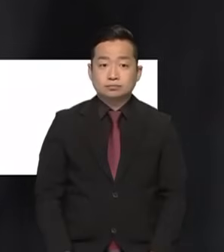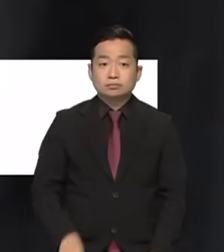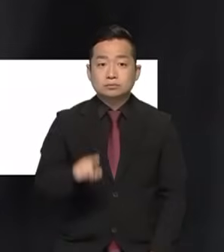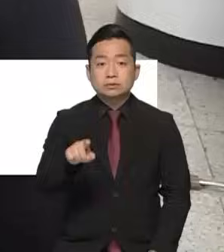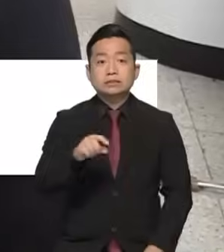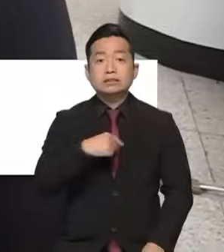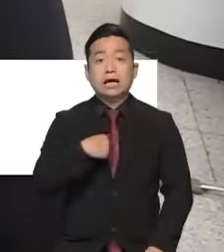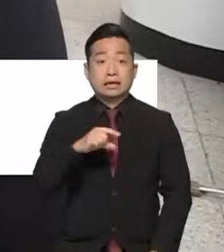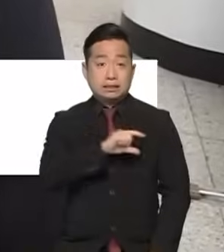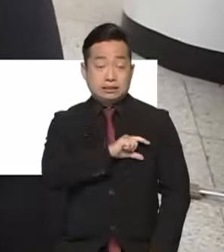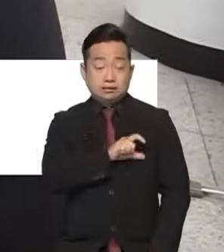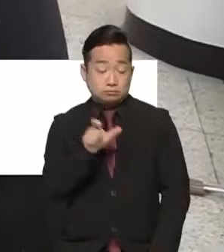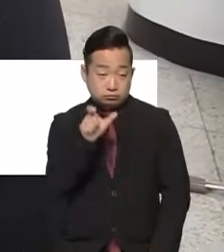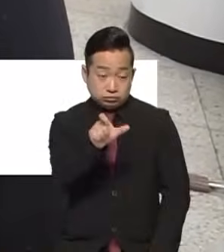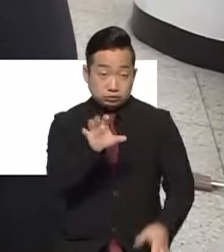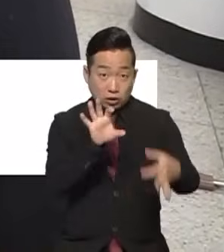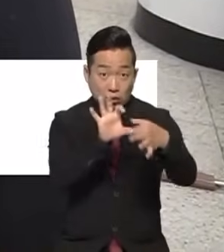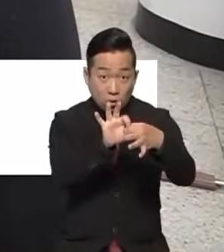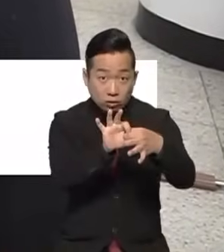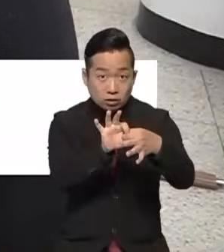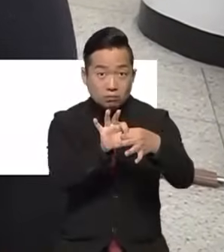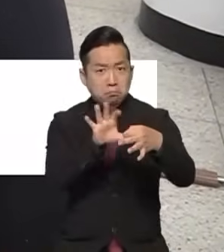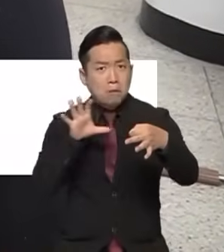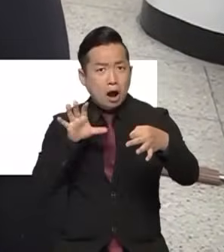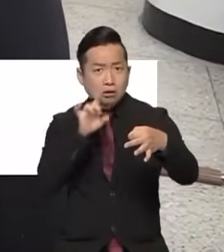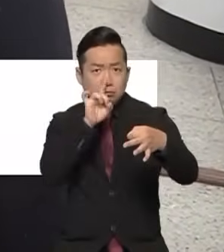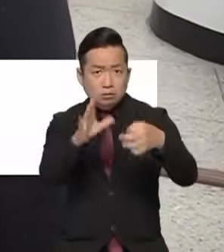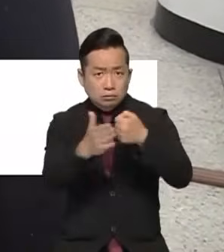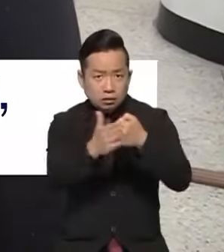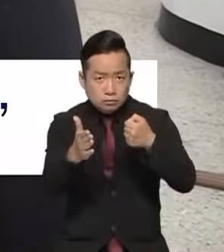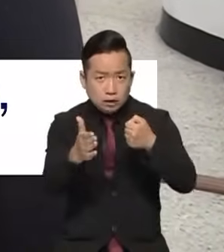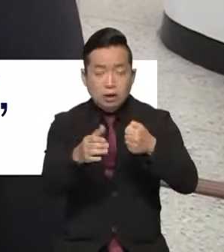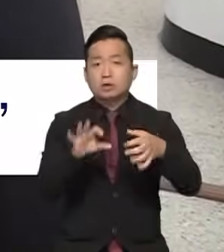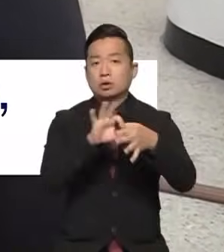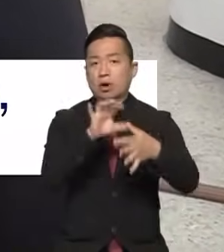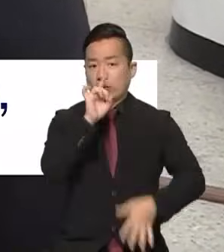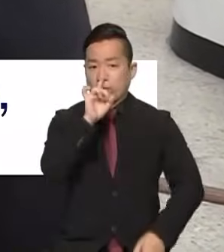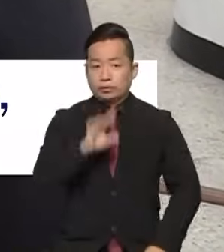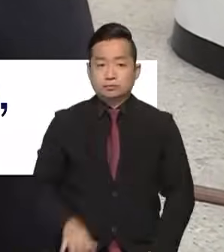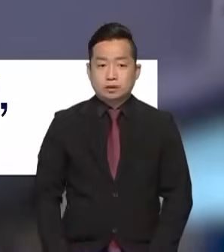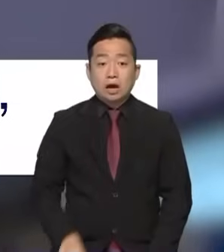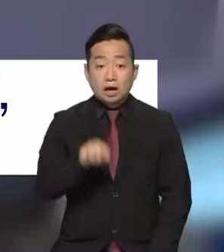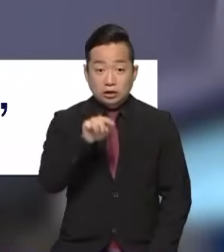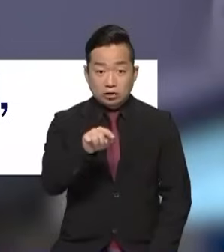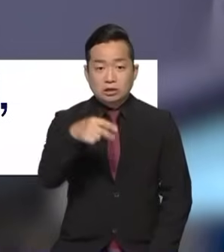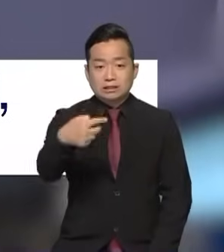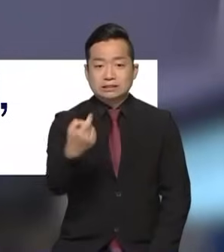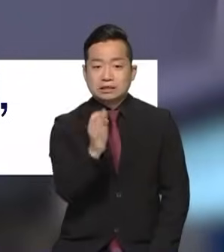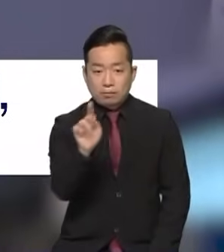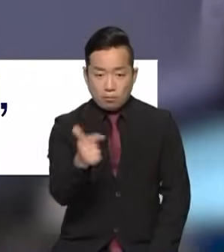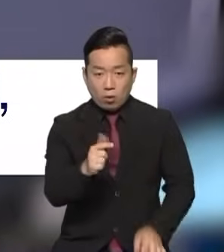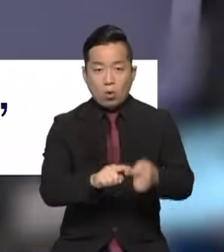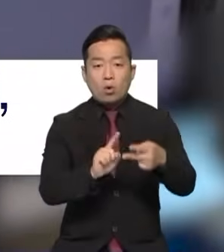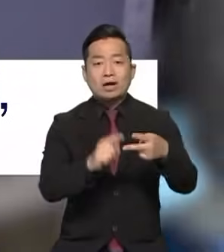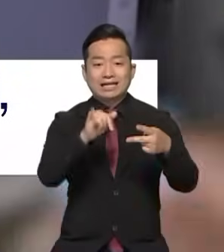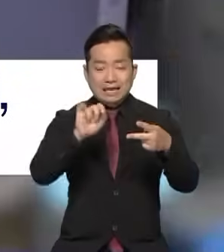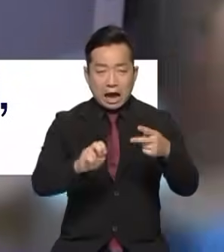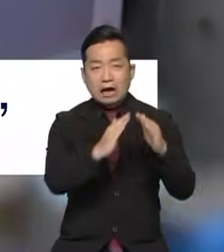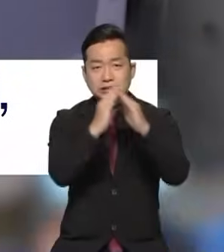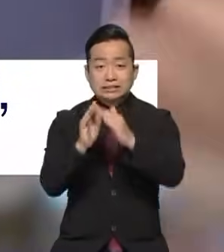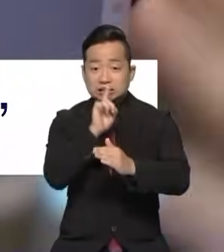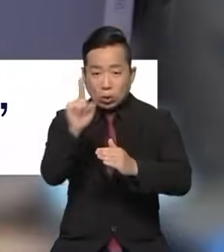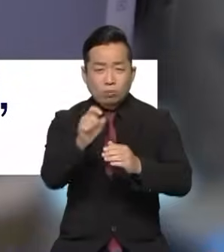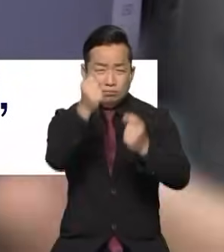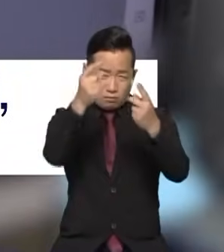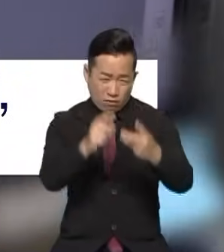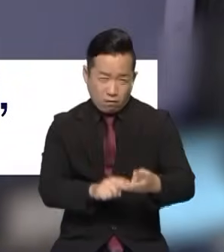시스템에 오류가 생기면서 공무원들이 접속하지 못한 겁니다. 여기서 이제 주민등록등초본, 인감, 전입신고 이런 것들을 보통